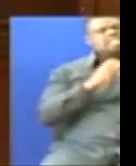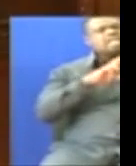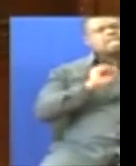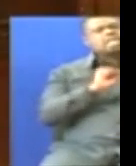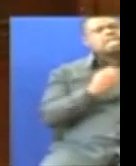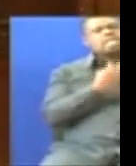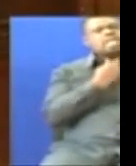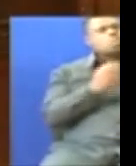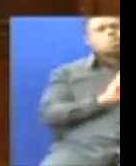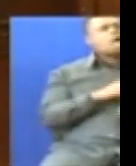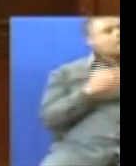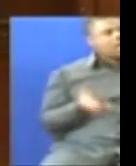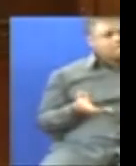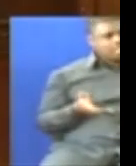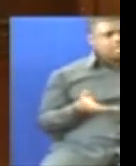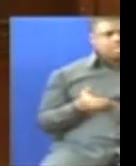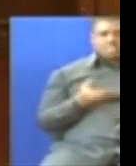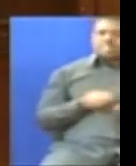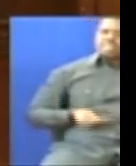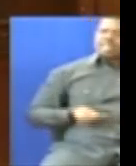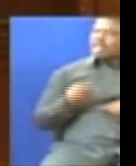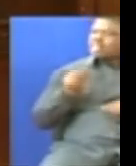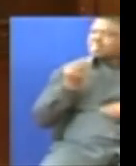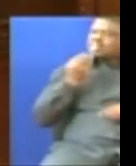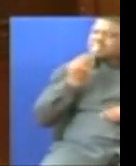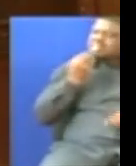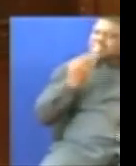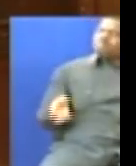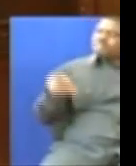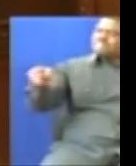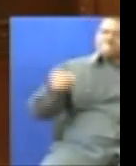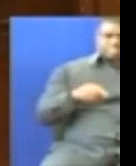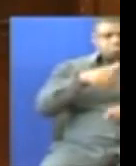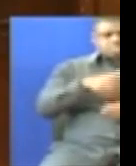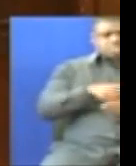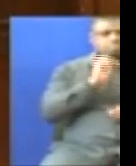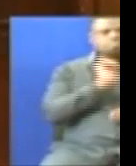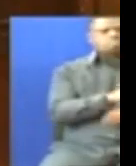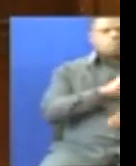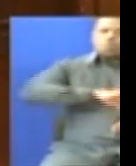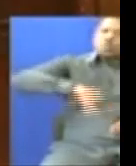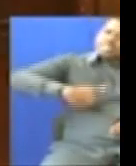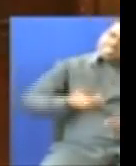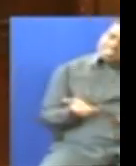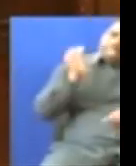kuwabaini matapeli wanaotuma message za wizi kwa wananchi? Mheshimiwa Naibu Spika, nakushukuru sana, asante sana kwa